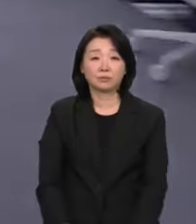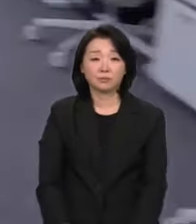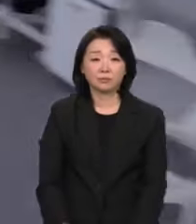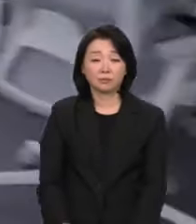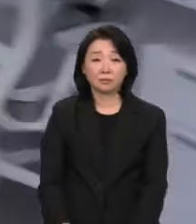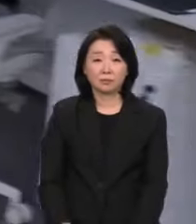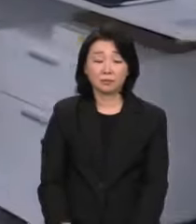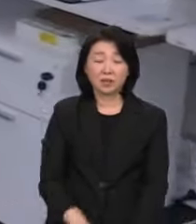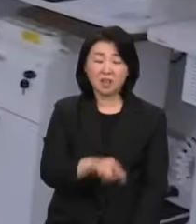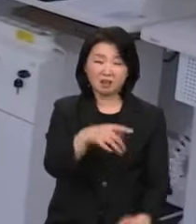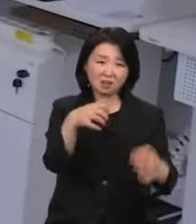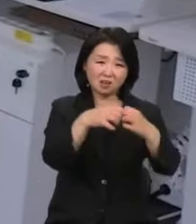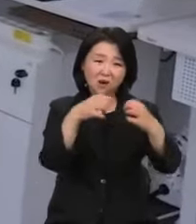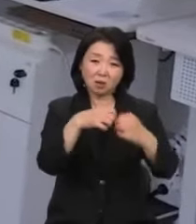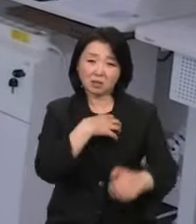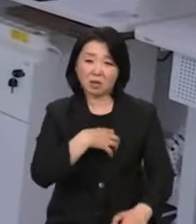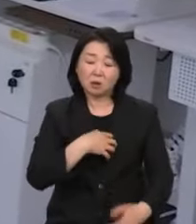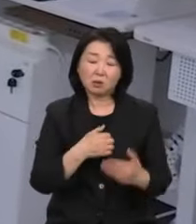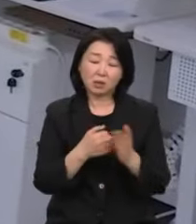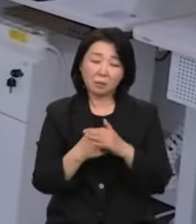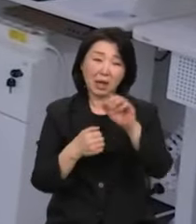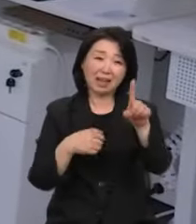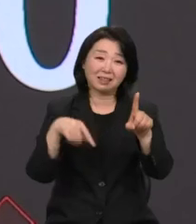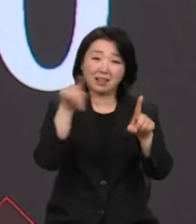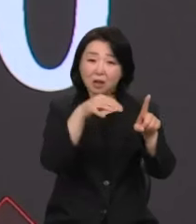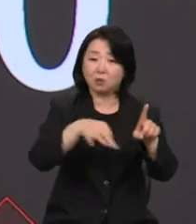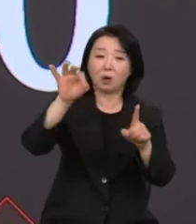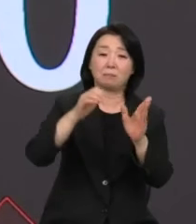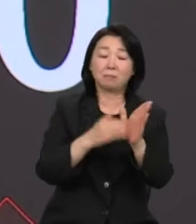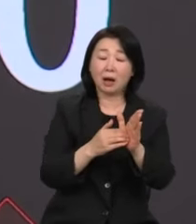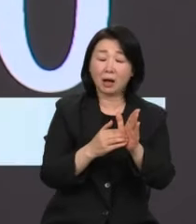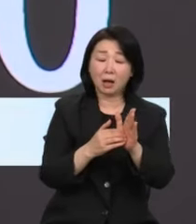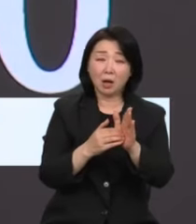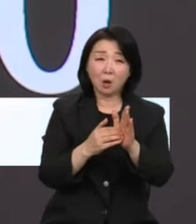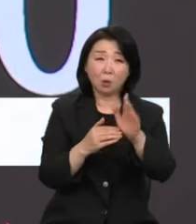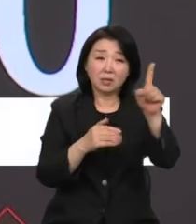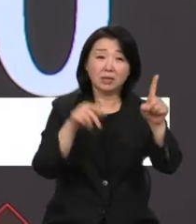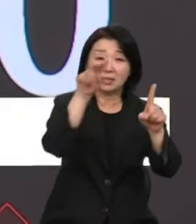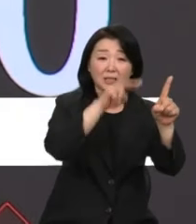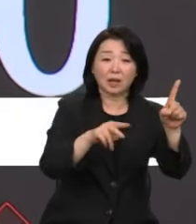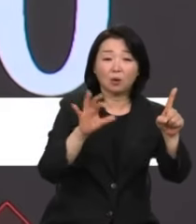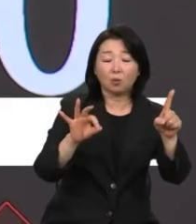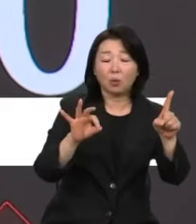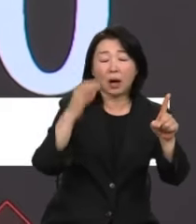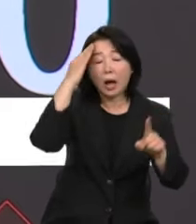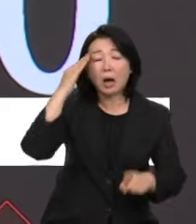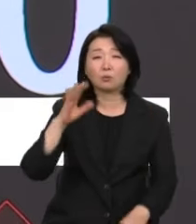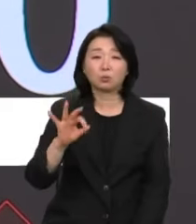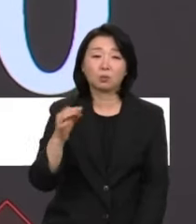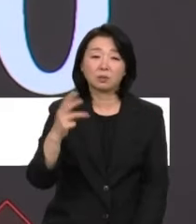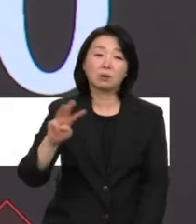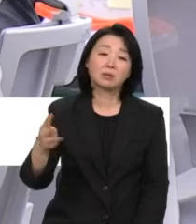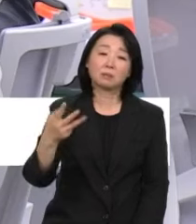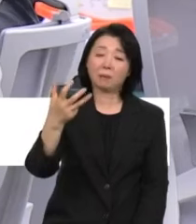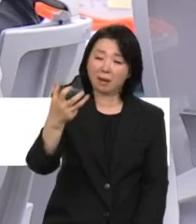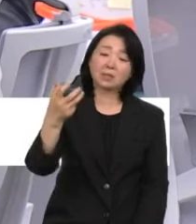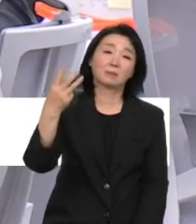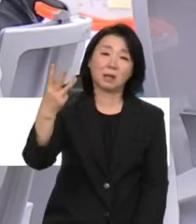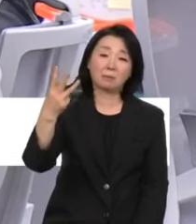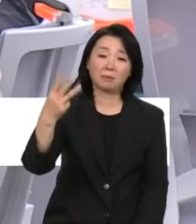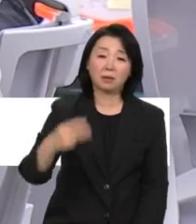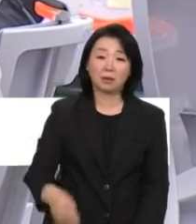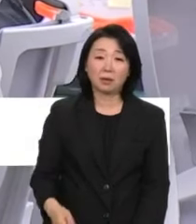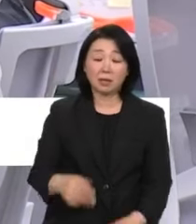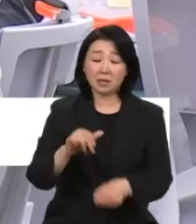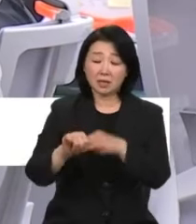중동 지역 확전 우려에 달러 가치가 급등하면서 오늘 달러 대비 원화 환율은 1380원대로 올랐습니다.